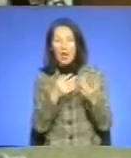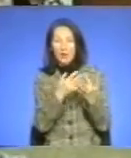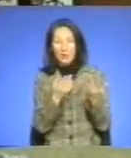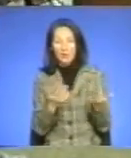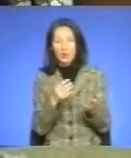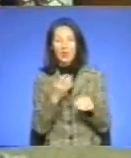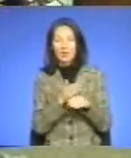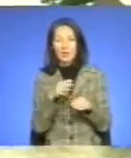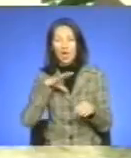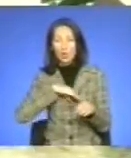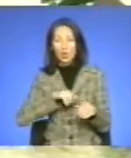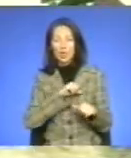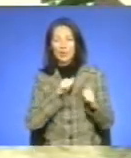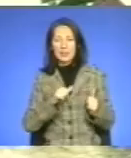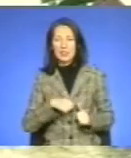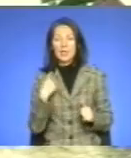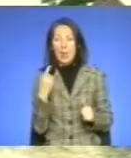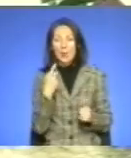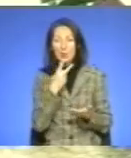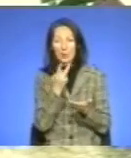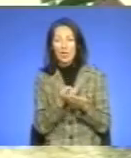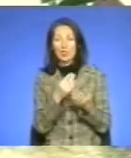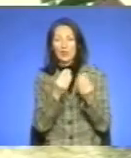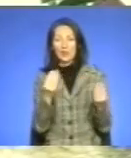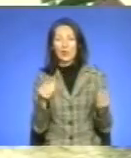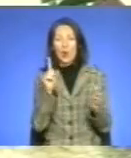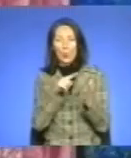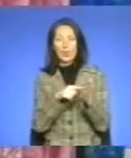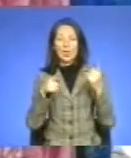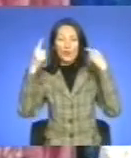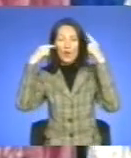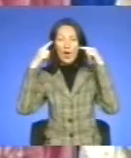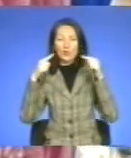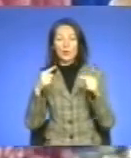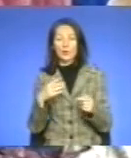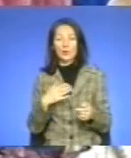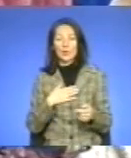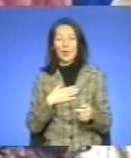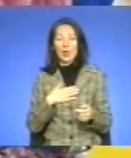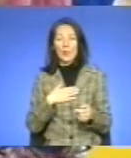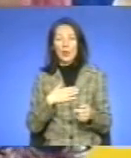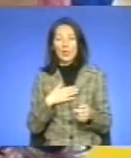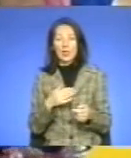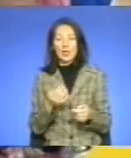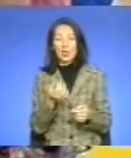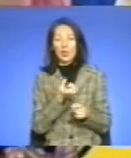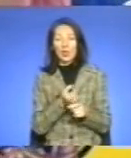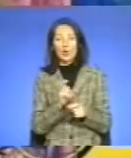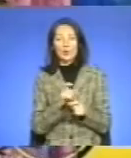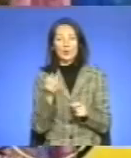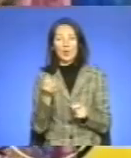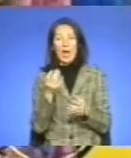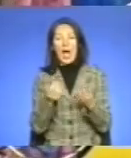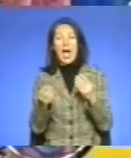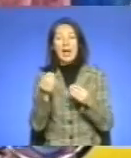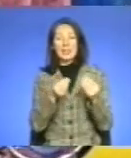серця майстра, тож переглядаючи виставку, потрапляєш у дивну казку. Шерсть мене привабила тим, що з неї можна